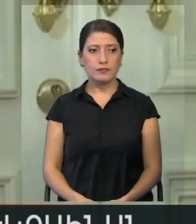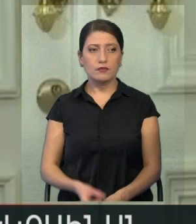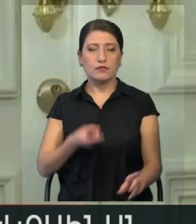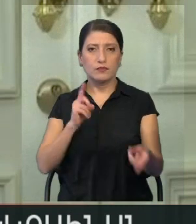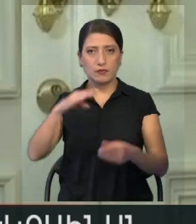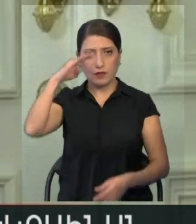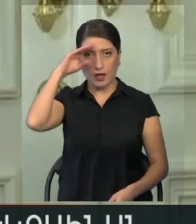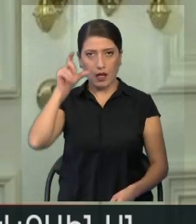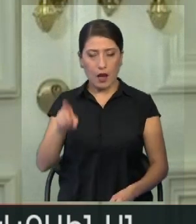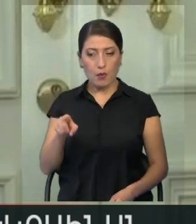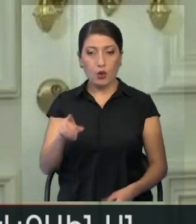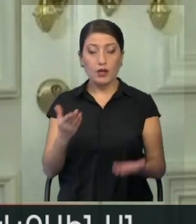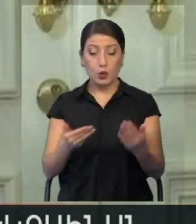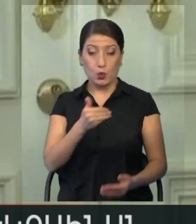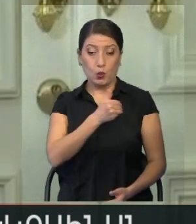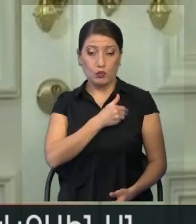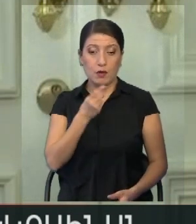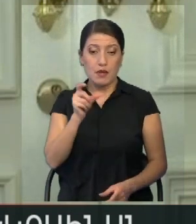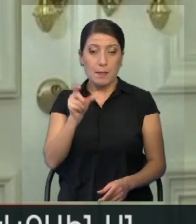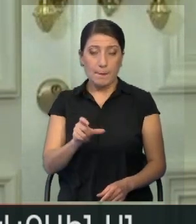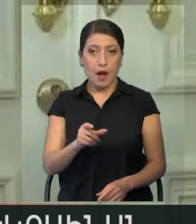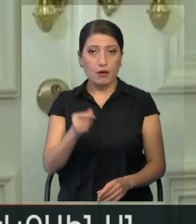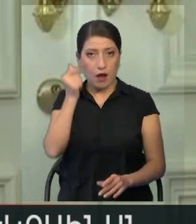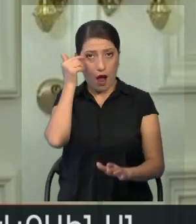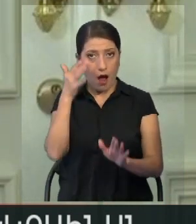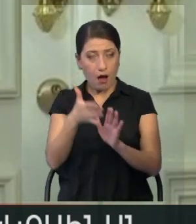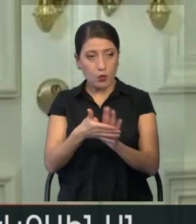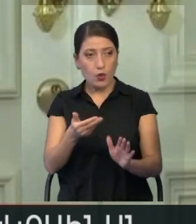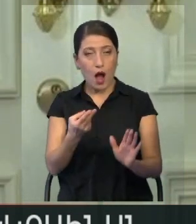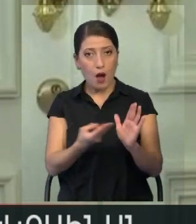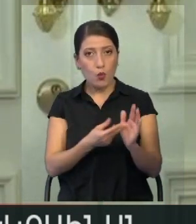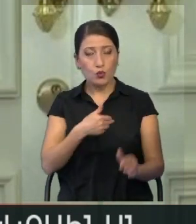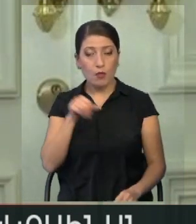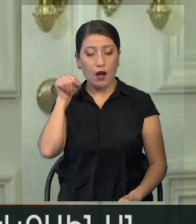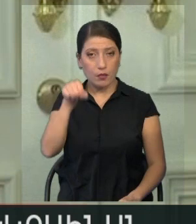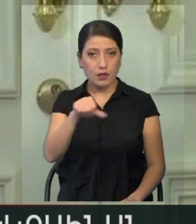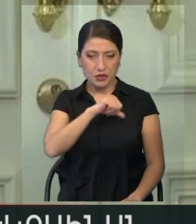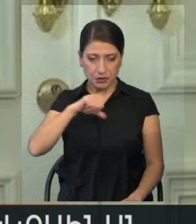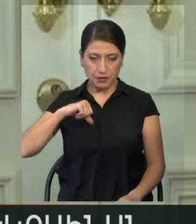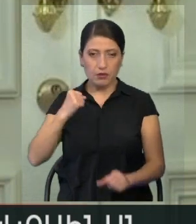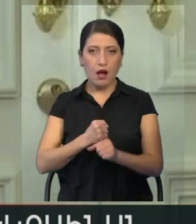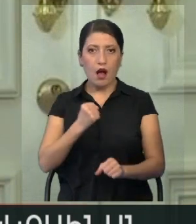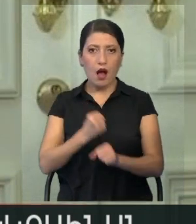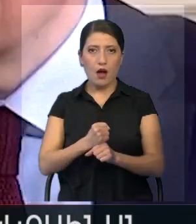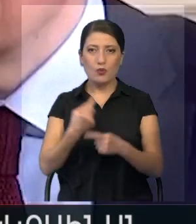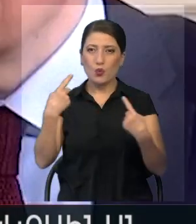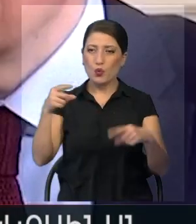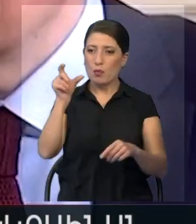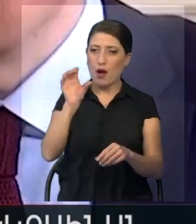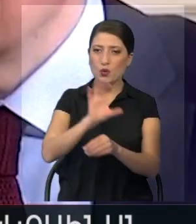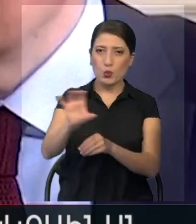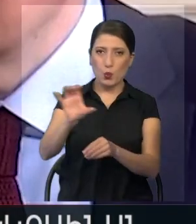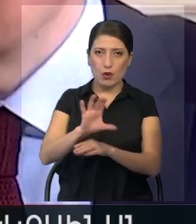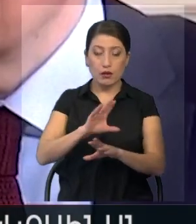Իսկական տղամարդը, եթե ուզում է ինչ-որ մեկին ինչ-որ բան հասկացնել կամ ուզում է հարվածել, ինքն է դա անում, միջնորդներ չի ուղարկում։